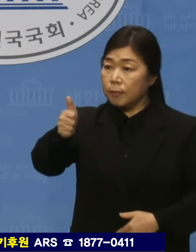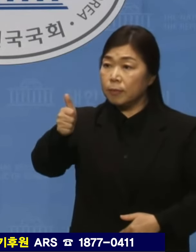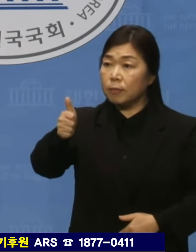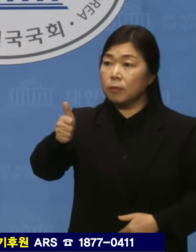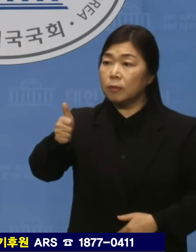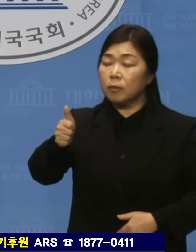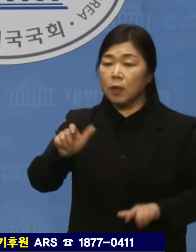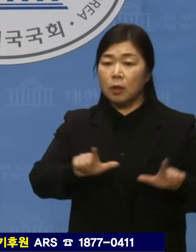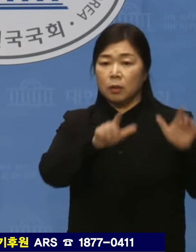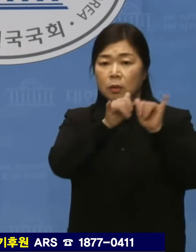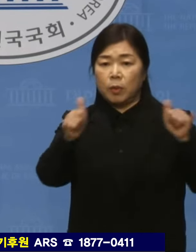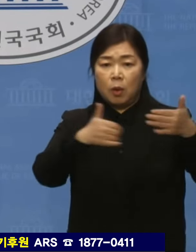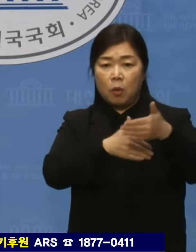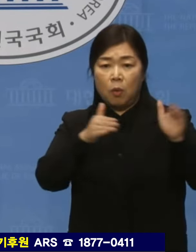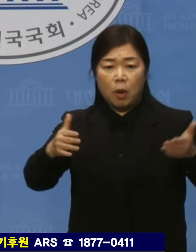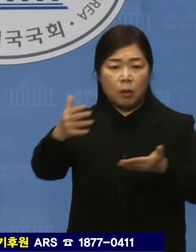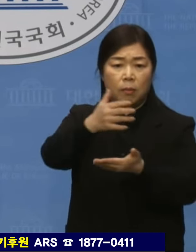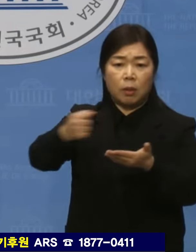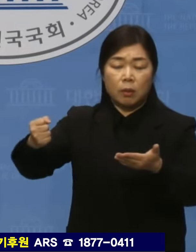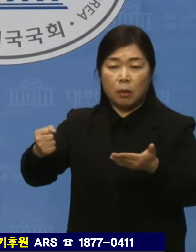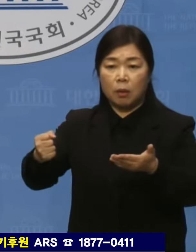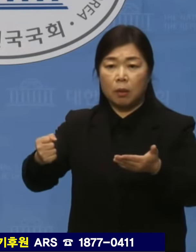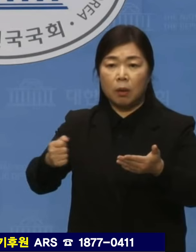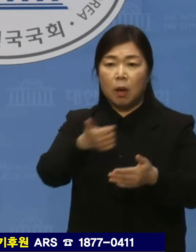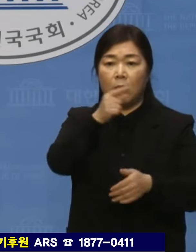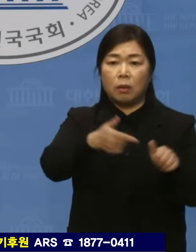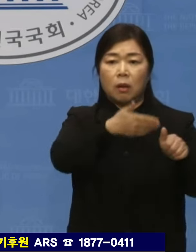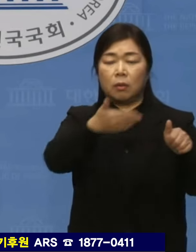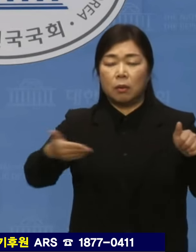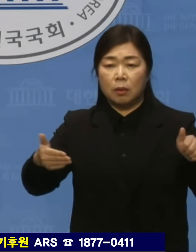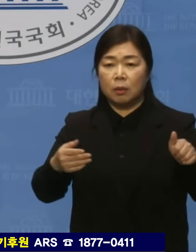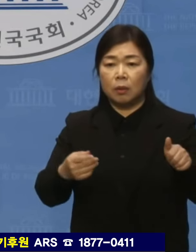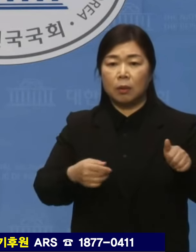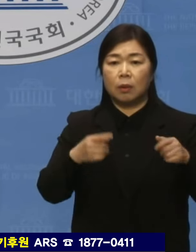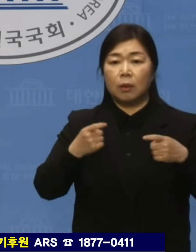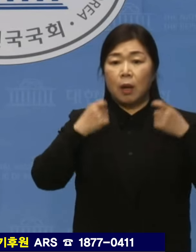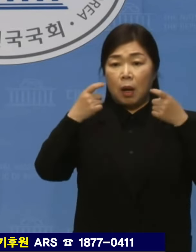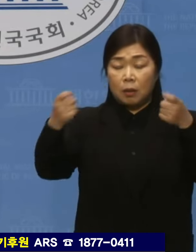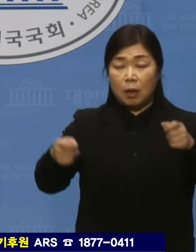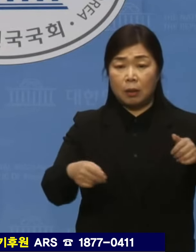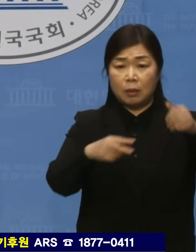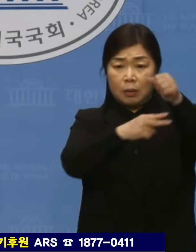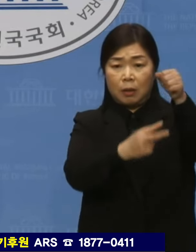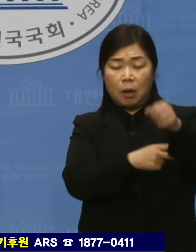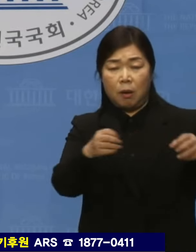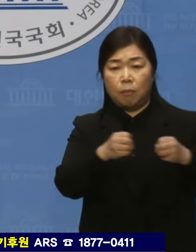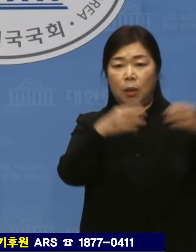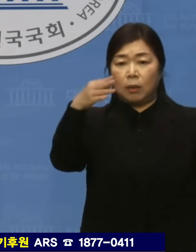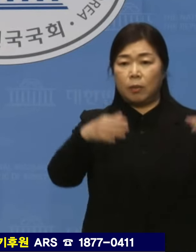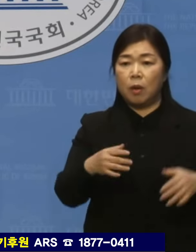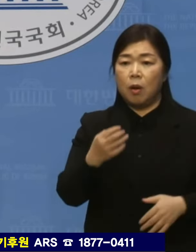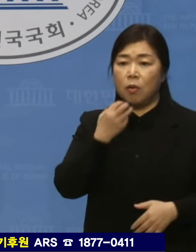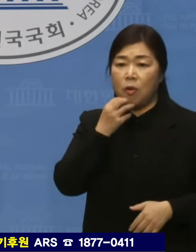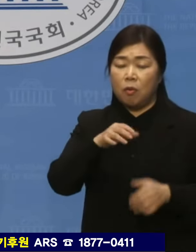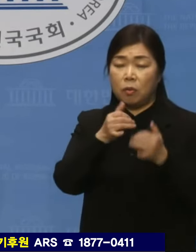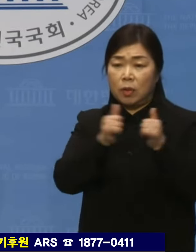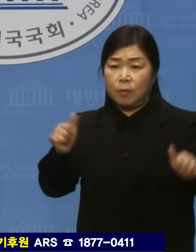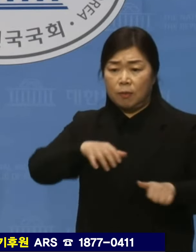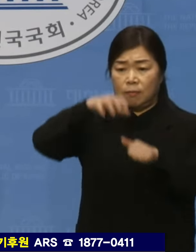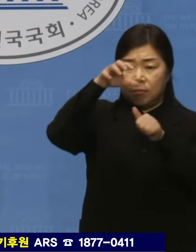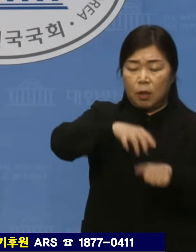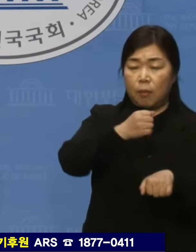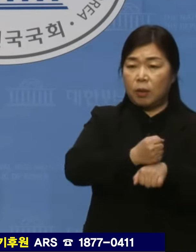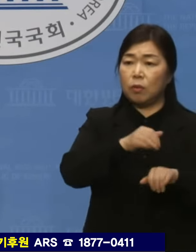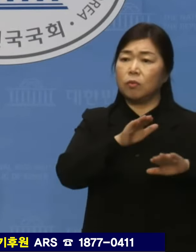이런 시민들의 공간을 빼서 한강 다리를 폭파하며 서울 시민을 버린 독재자 이승만 전 대통령의